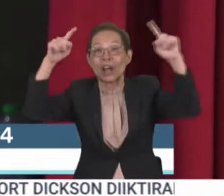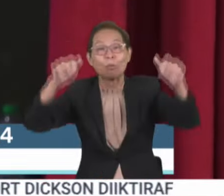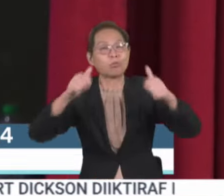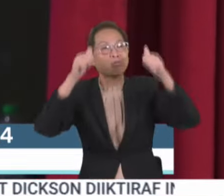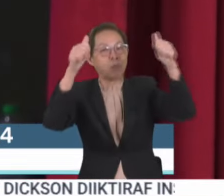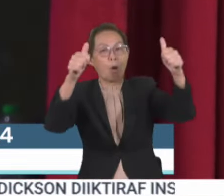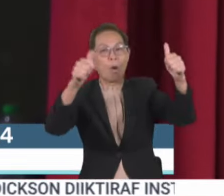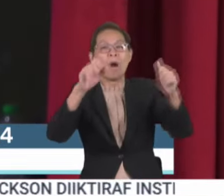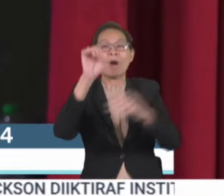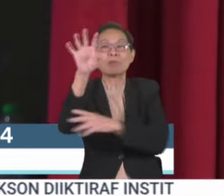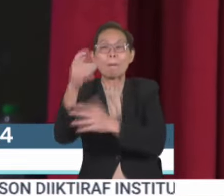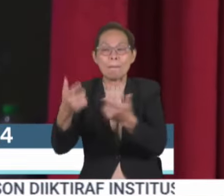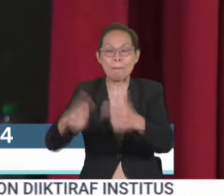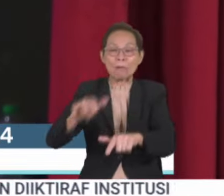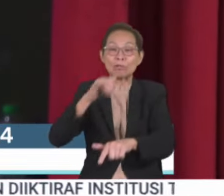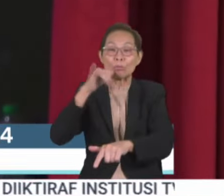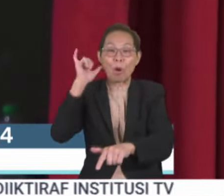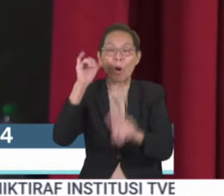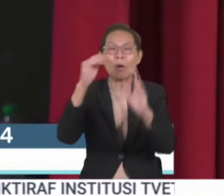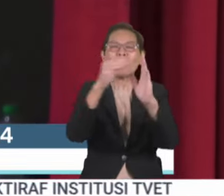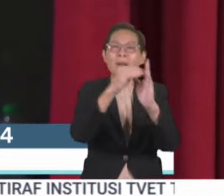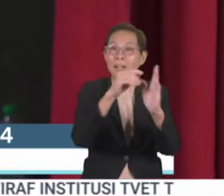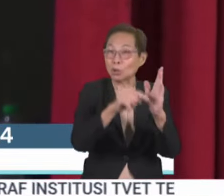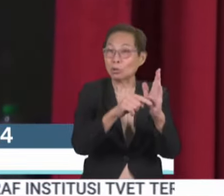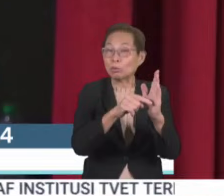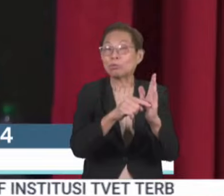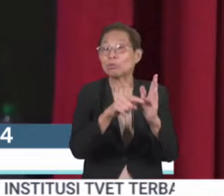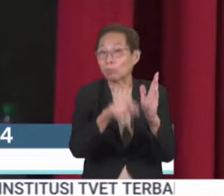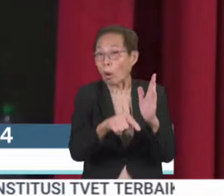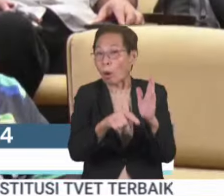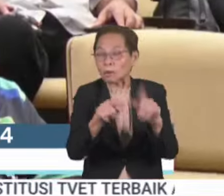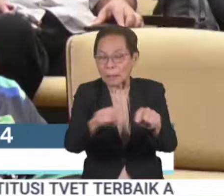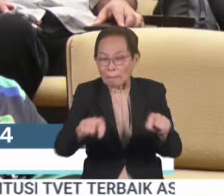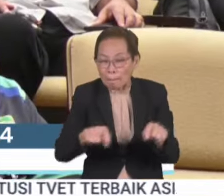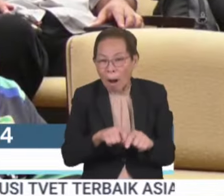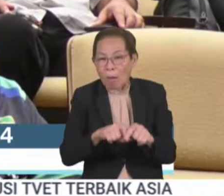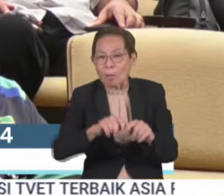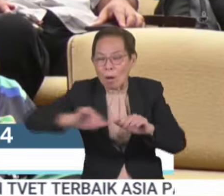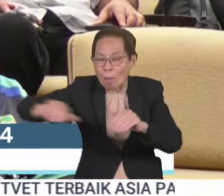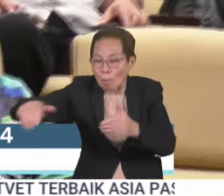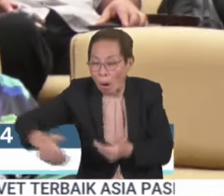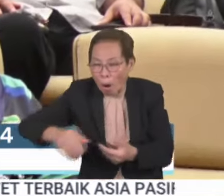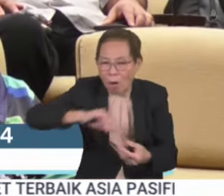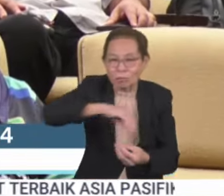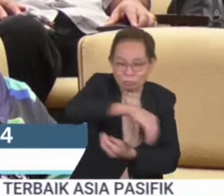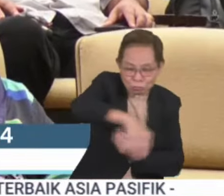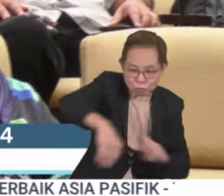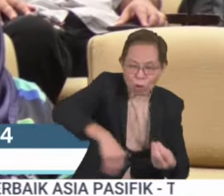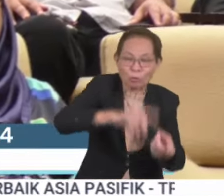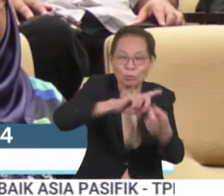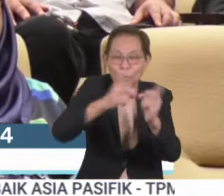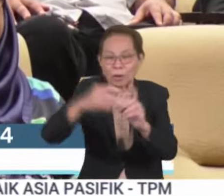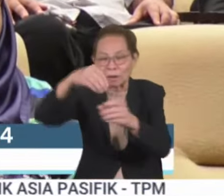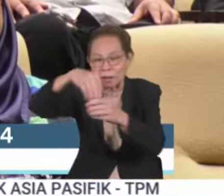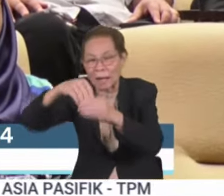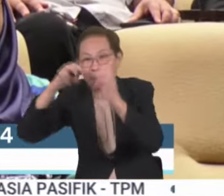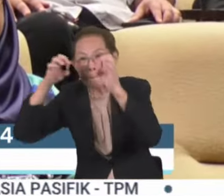Karnival yang berlangsung semalam bukan hanya acara biasa tetapi merupakan platform memperkenalkan transformasi digital dalam